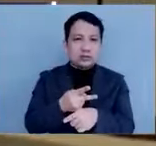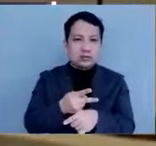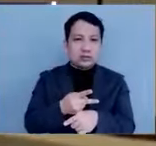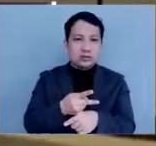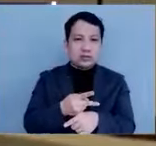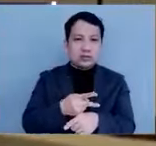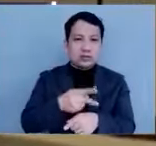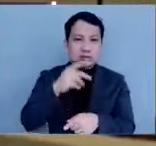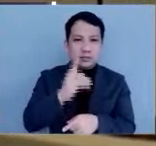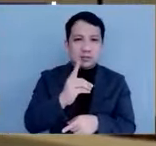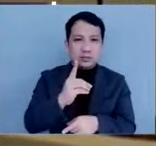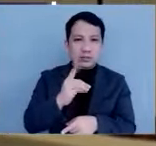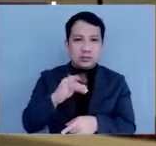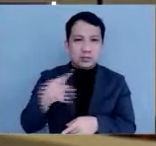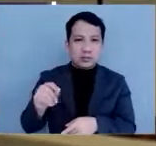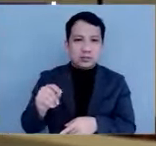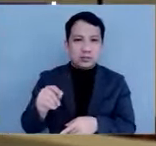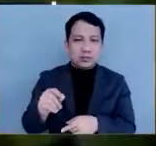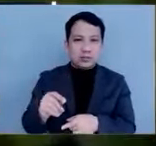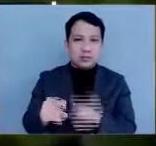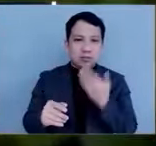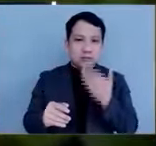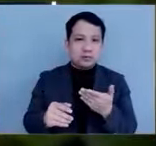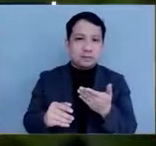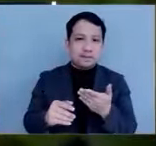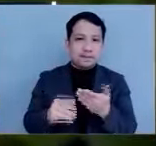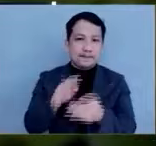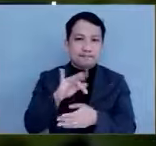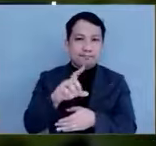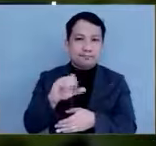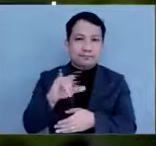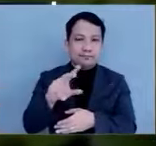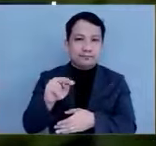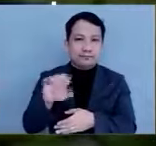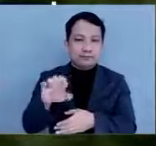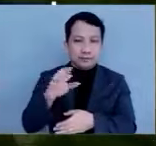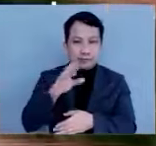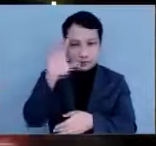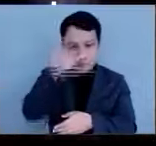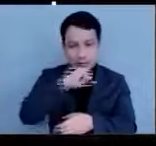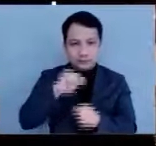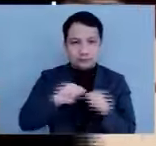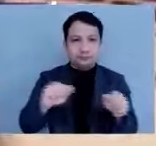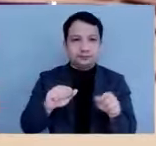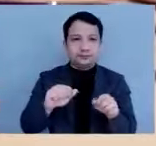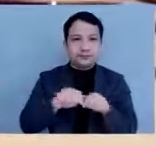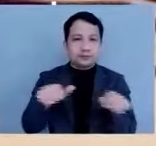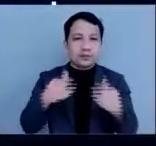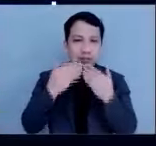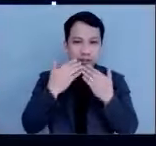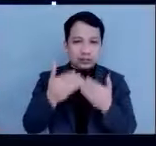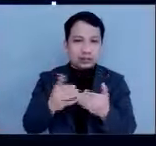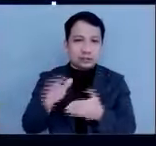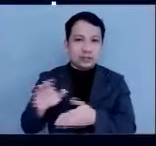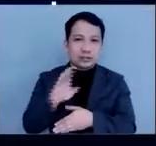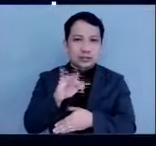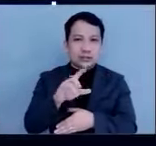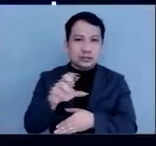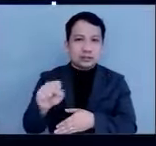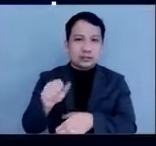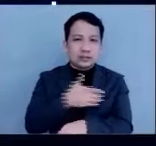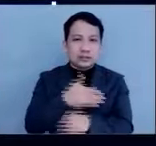sa viral na Thank You, Beyonce. Isa itong conspiracy theory na dapat magpasalamat kay Beyonce ang mga singer